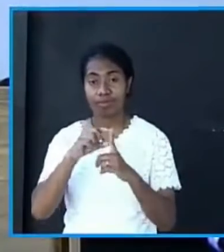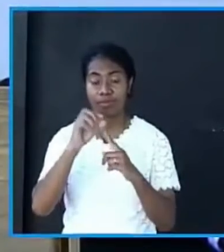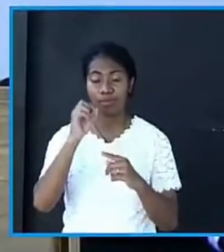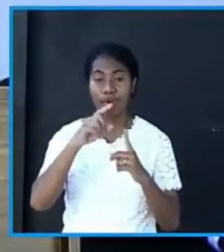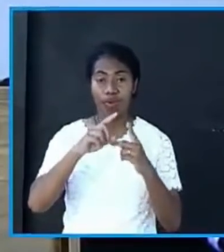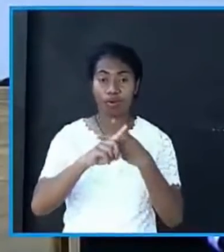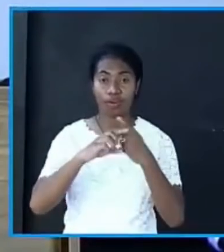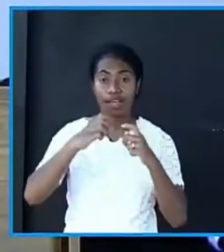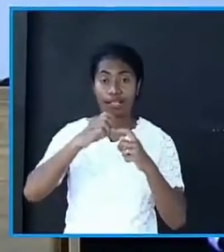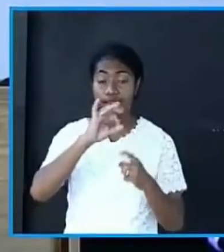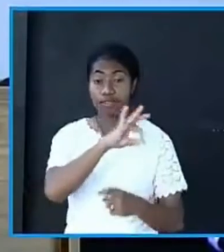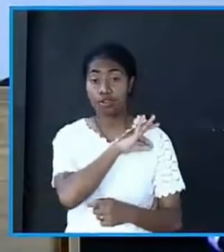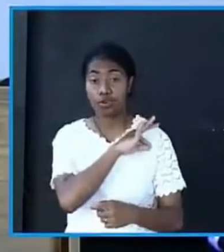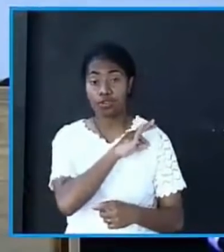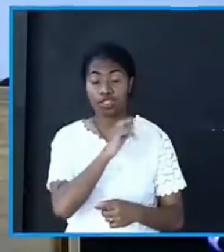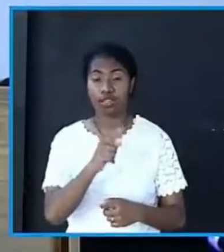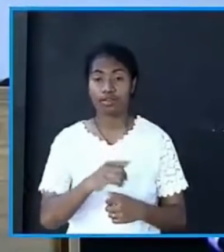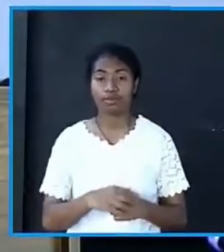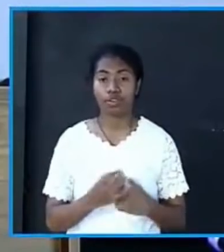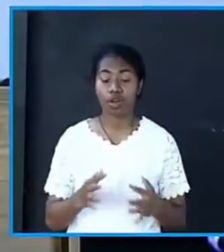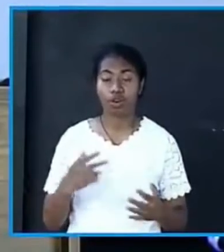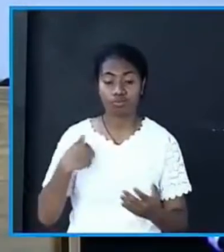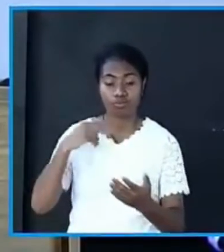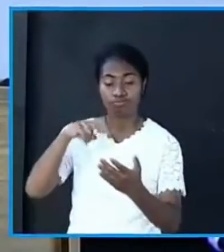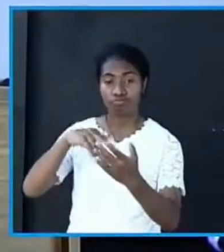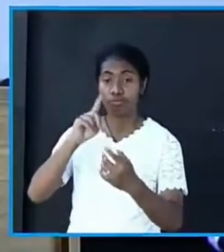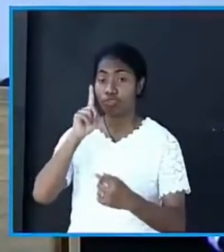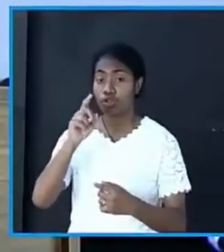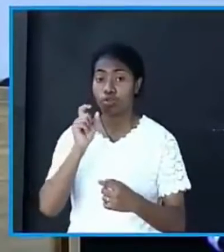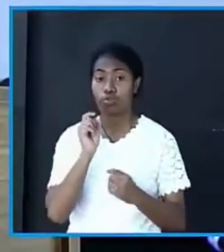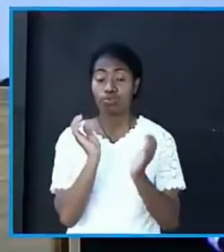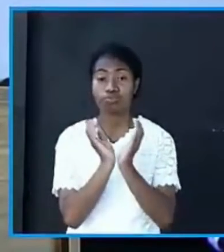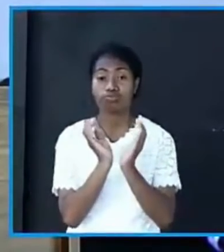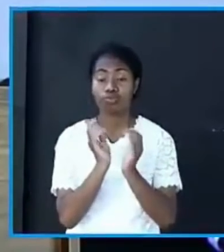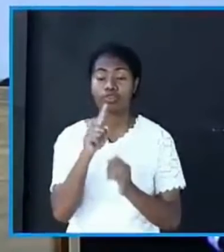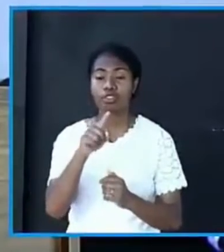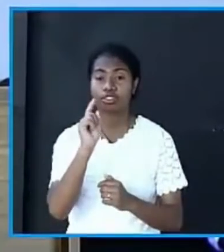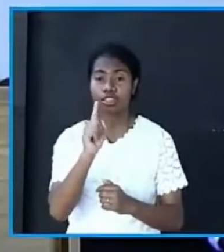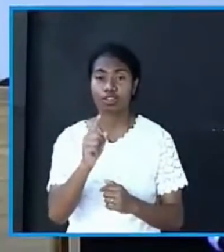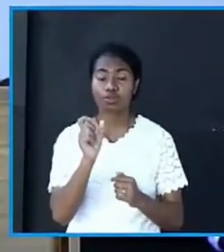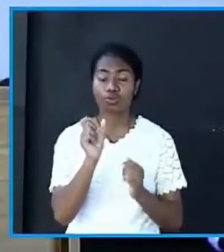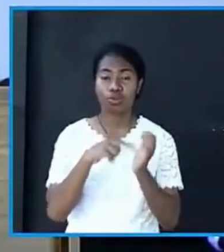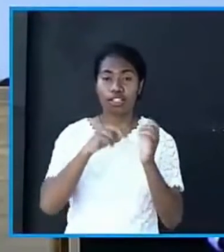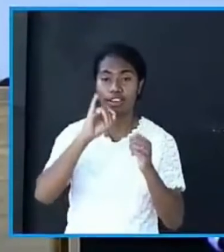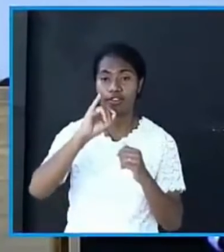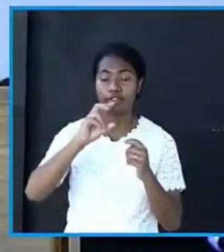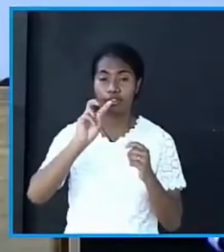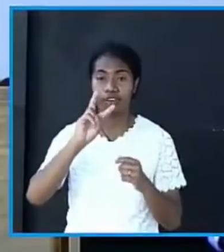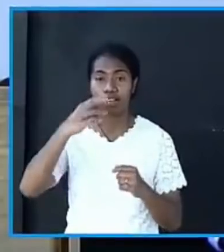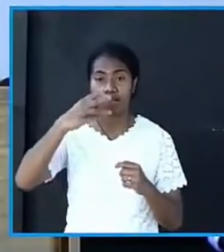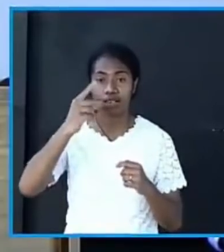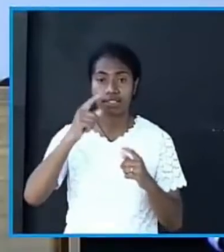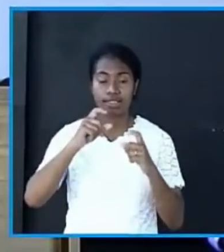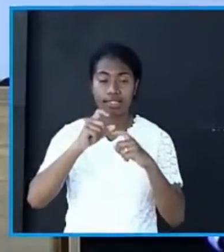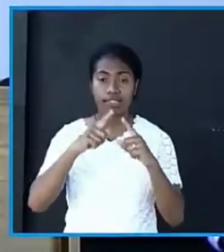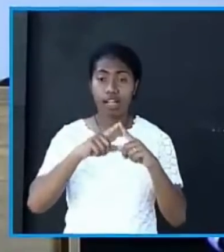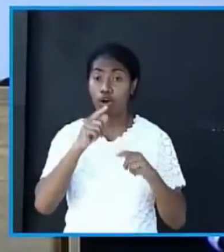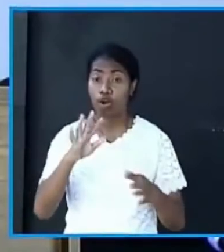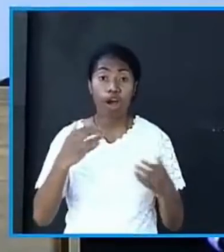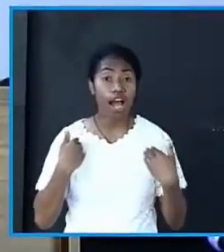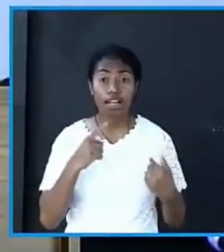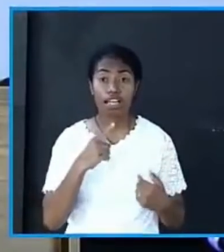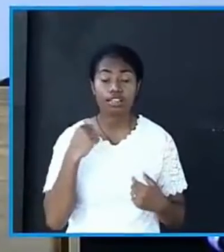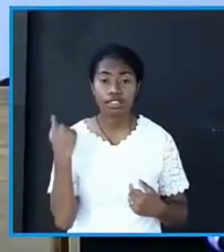kalau orang bisa menciptakan taruh satu bisa virus tas yang ngajak semua ilmu Hai kecerdasan buatan